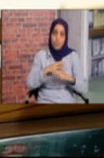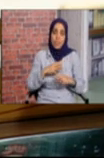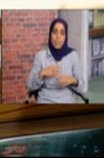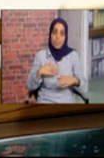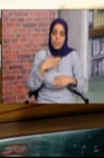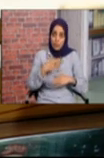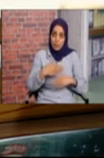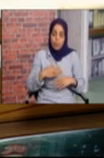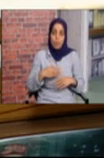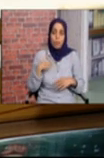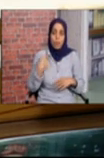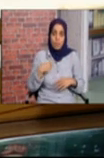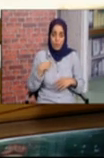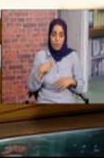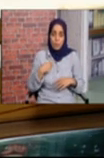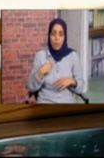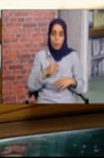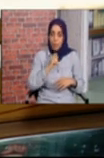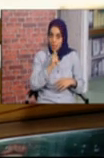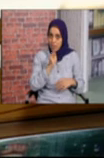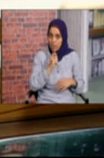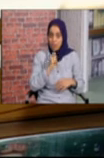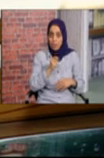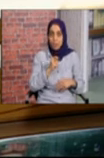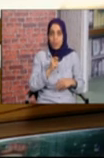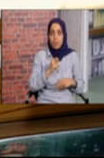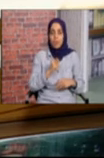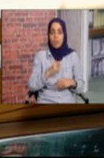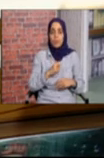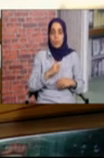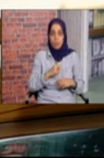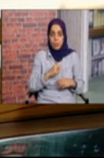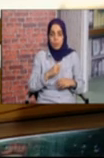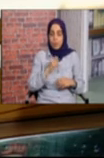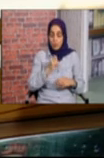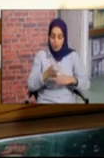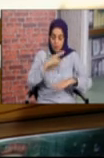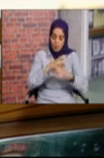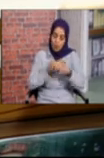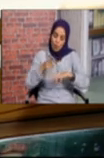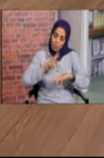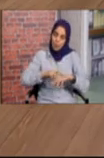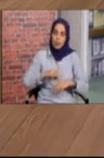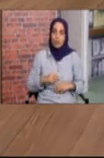يجري الزميل شريف فؤاد مع الصحفيه نوره راشد نائب رئيس تحرير جريده الجمهوريه. فاصل ونعود مره.